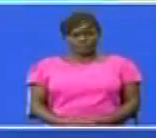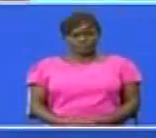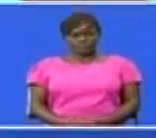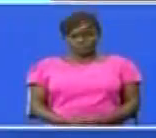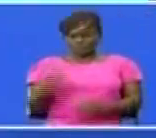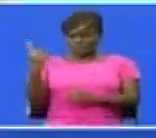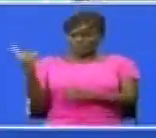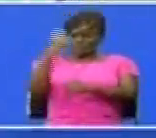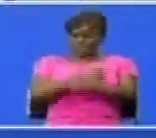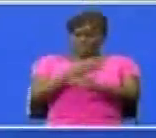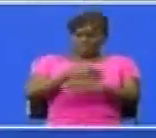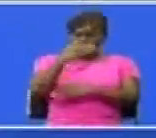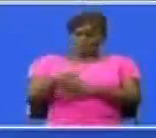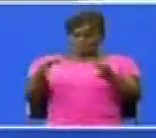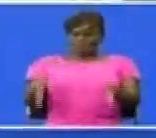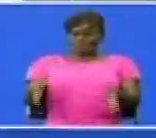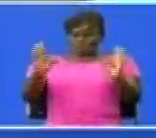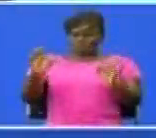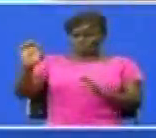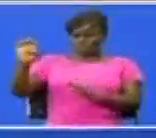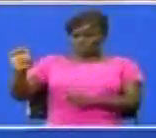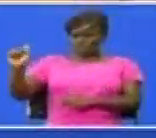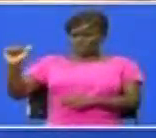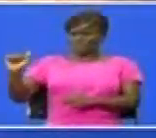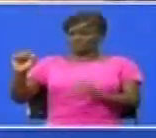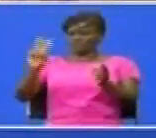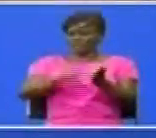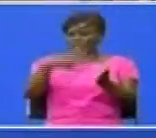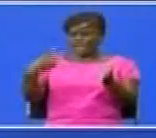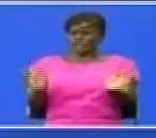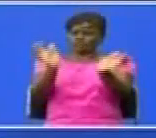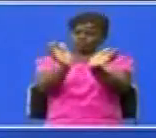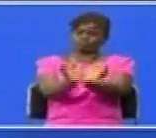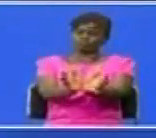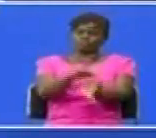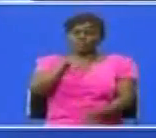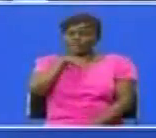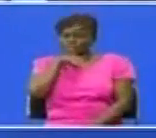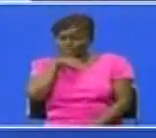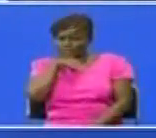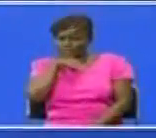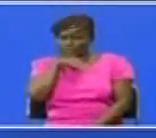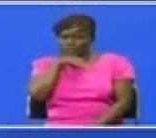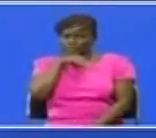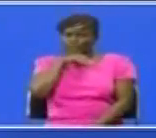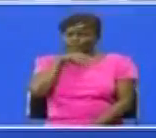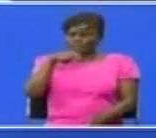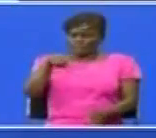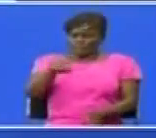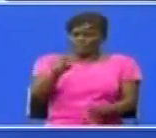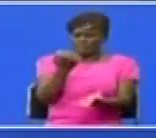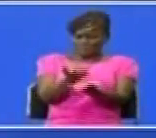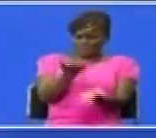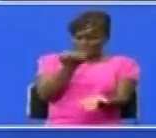Siku moja tu baada ya maafisa wa EACC kushindwa kumtia mbaroni kinara wa CORD Raila Odinga kwa madai ya kushindwa kutoa